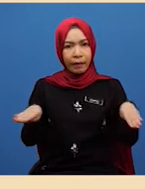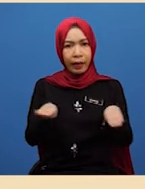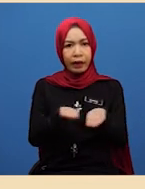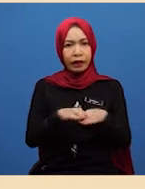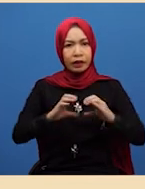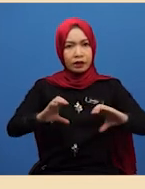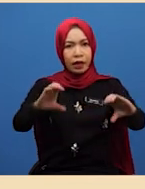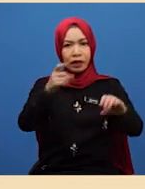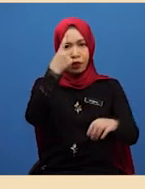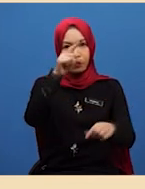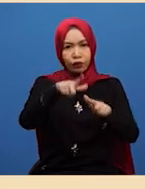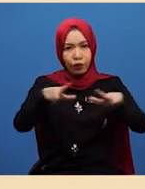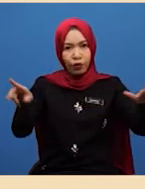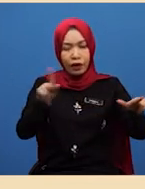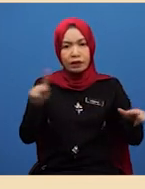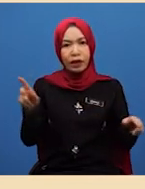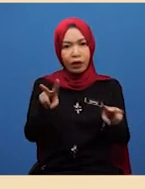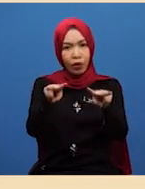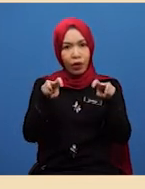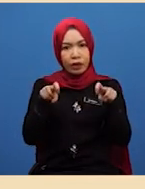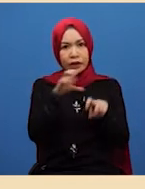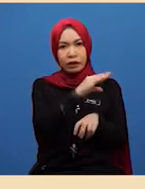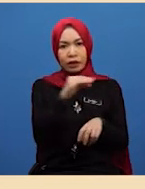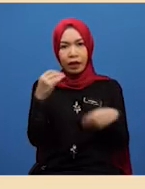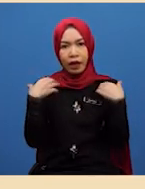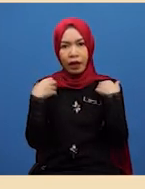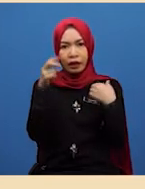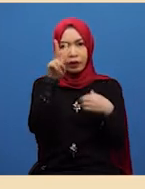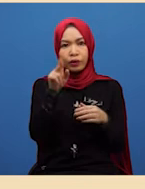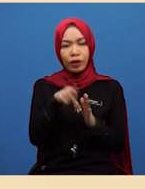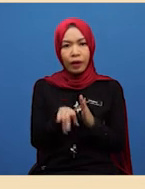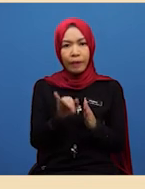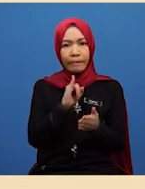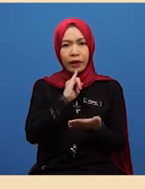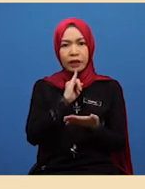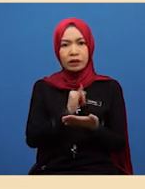kuasa. Dua perjanjian terpenting berlaku pada tahun